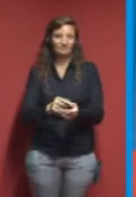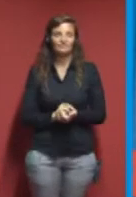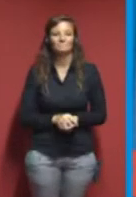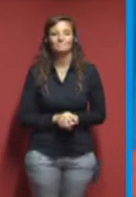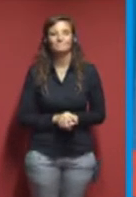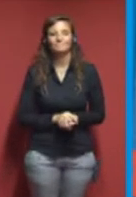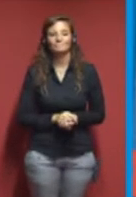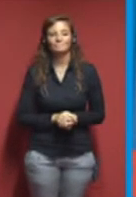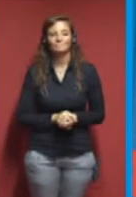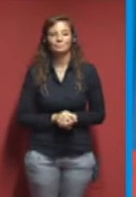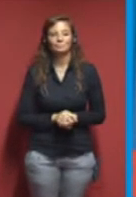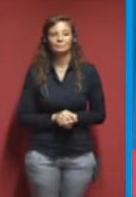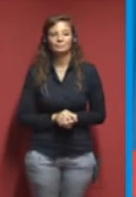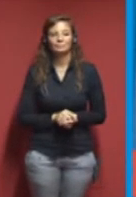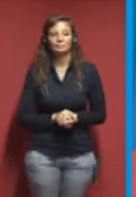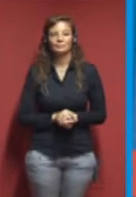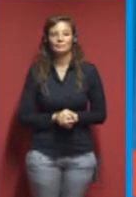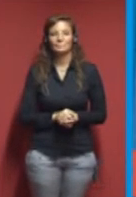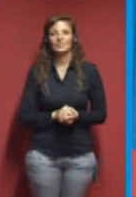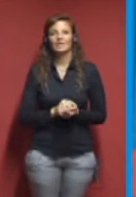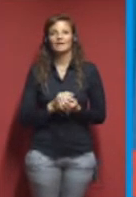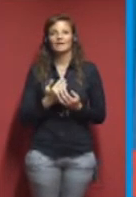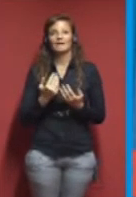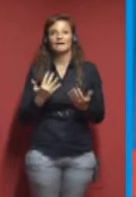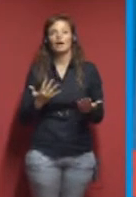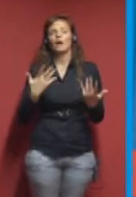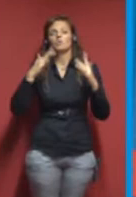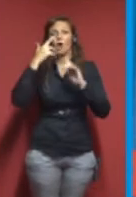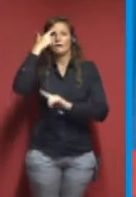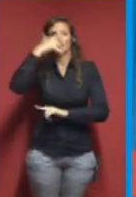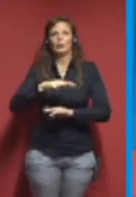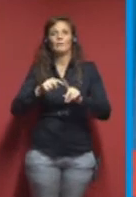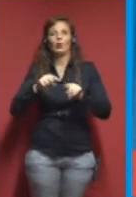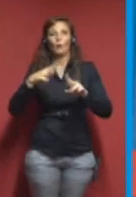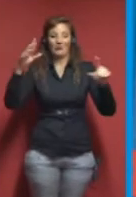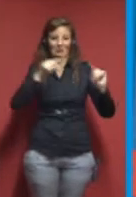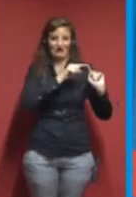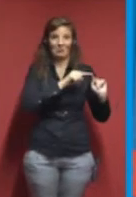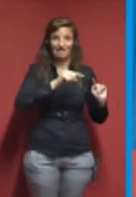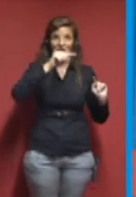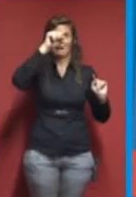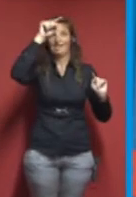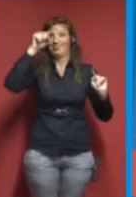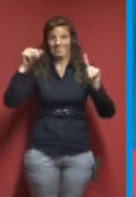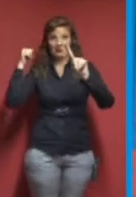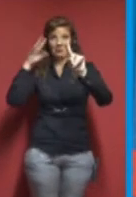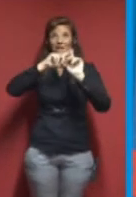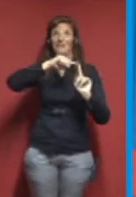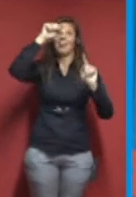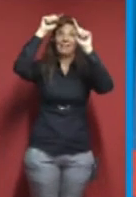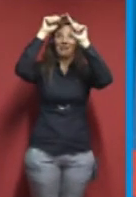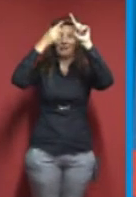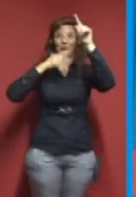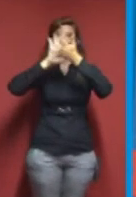allora sapevamo che avevamo qui in cima a questa curva la stampa il 3d